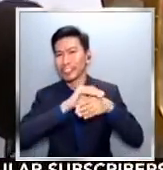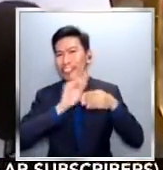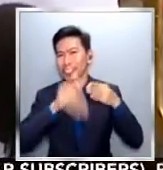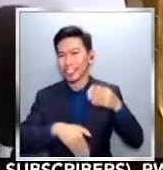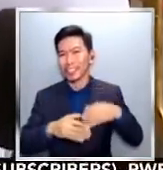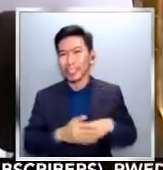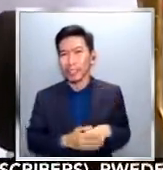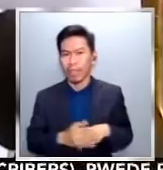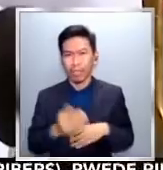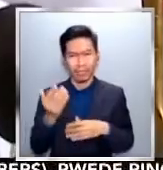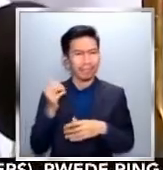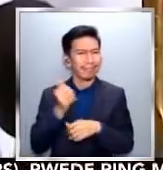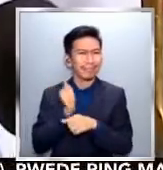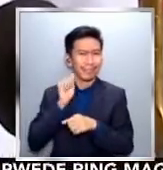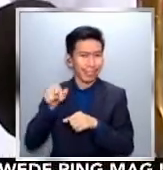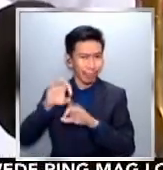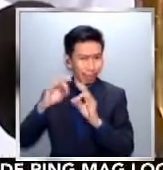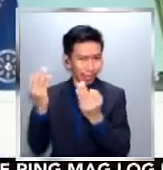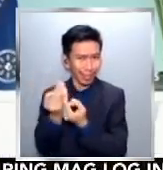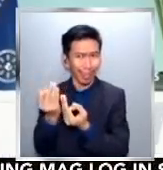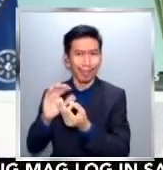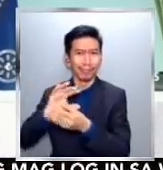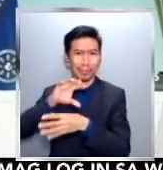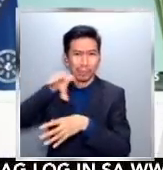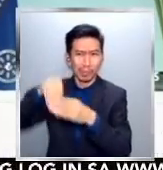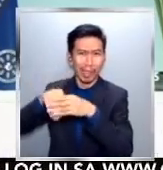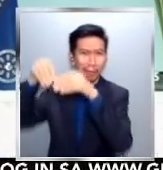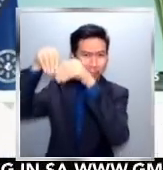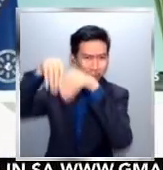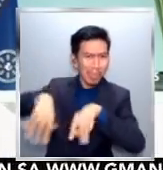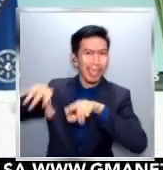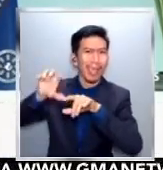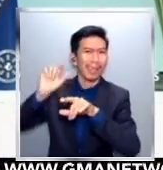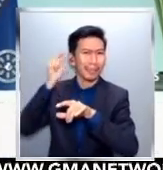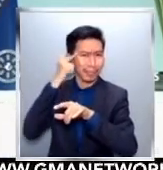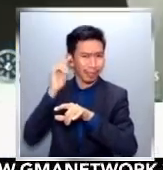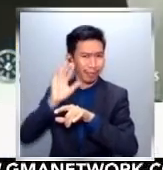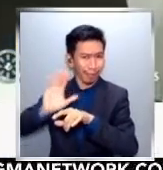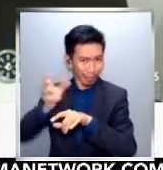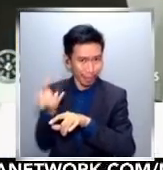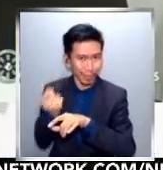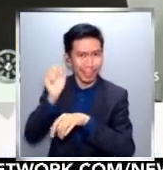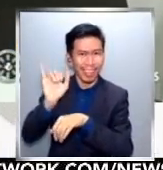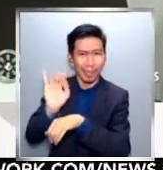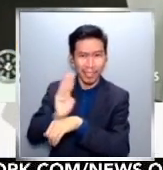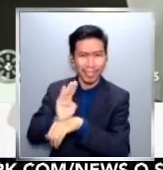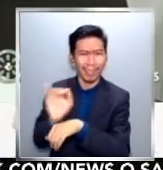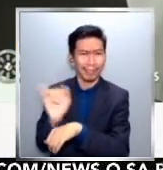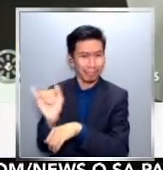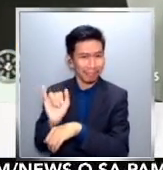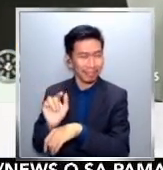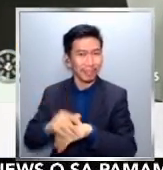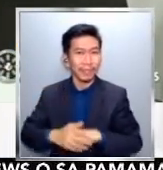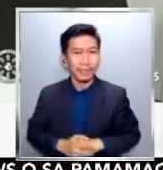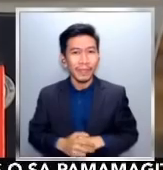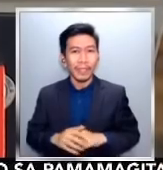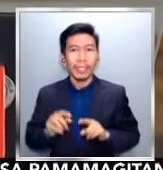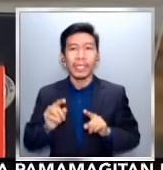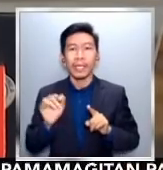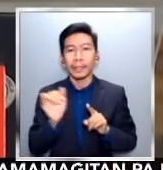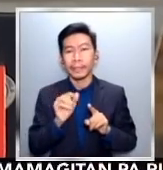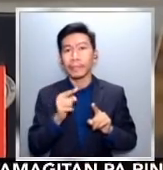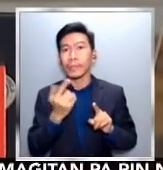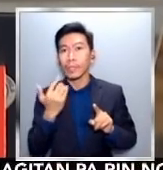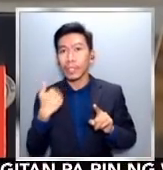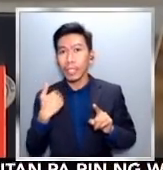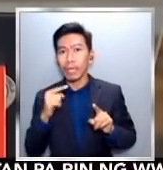gobyerno. Parang family business na. Bagaman hindi siya pinangalanan ng Pangulo bilang artista, may mga hindi akmang larawan. May sagot